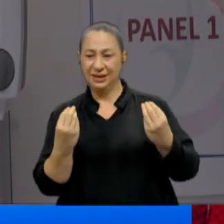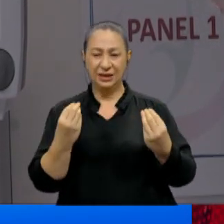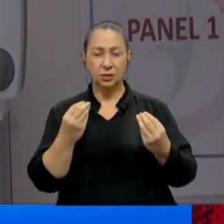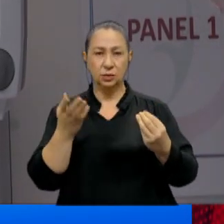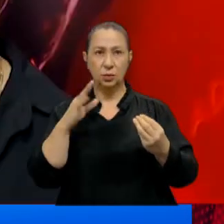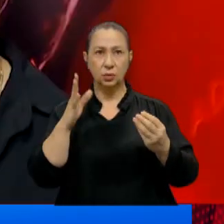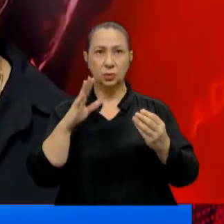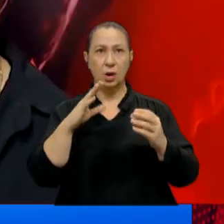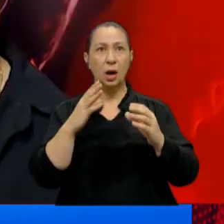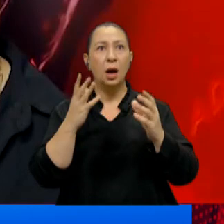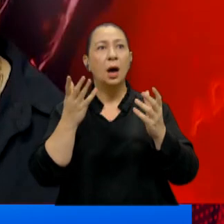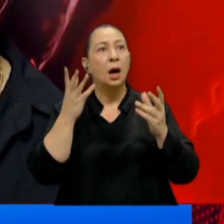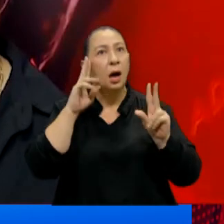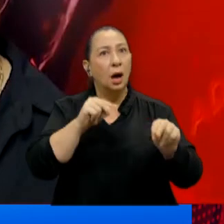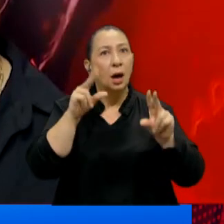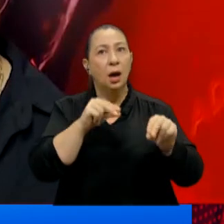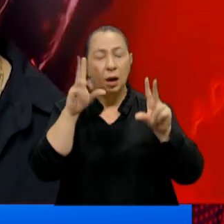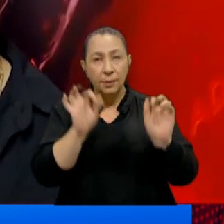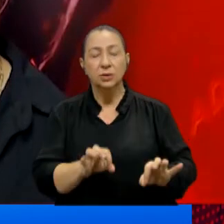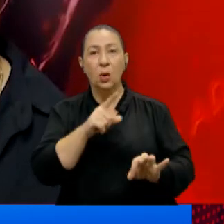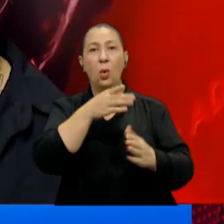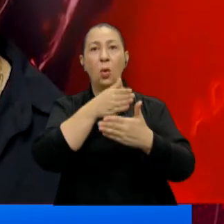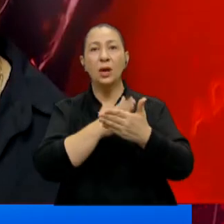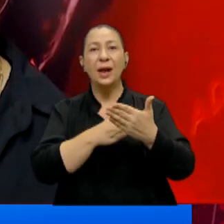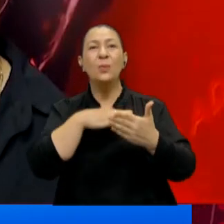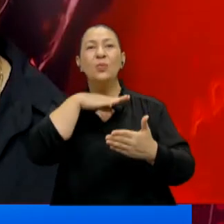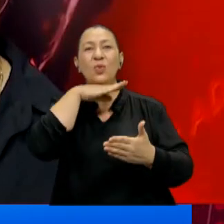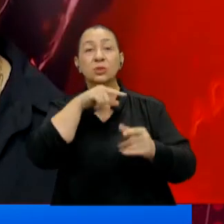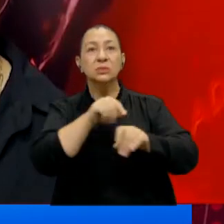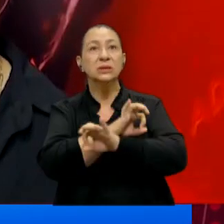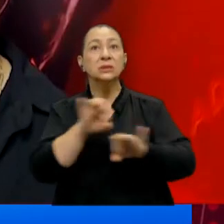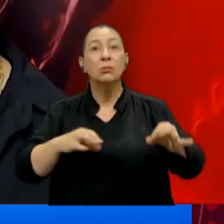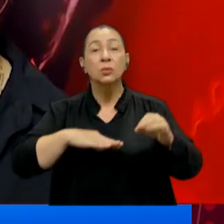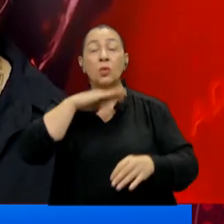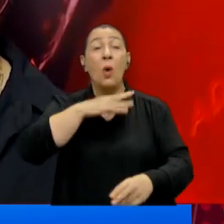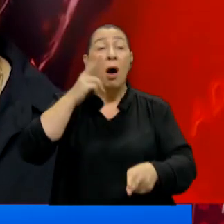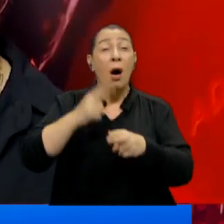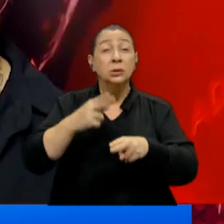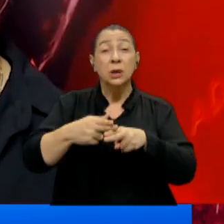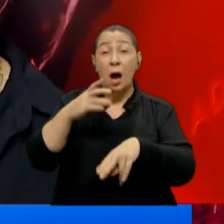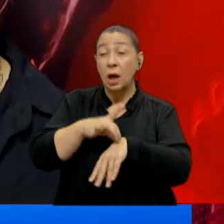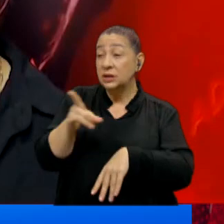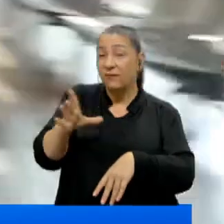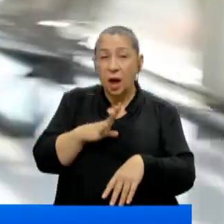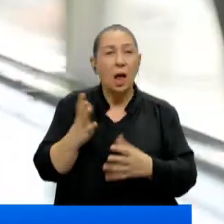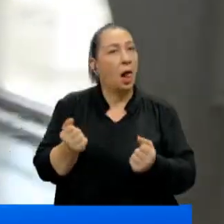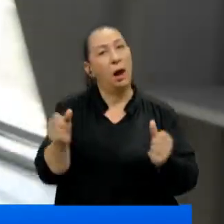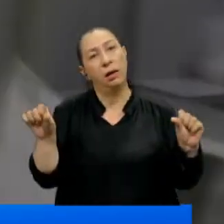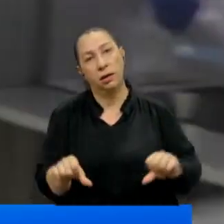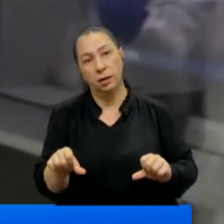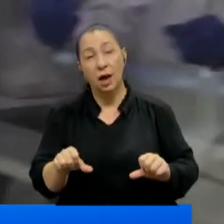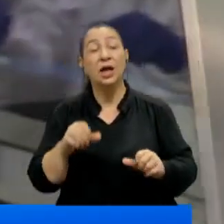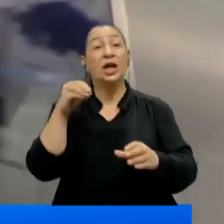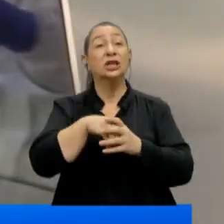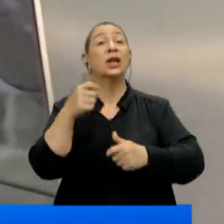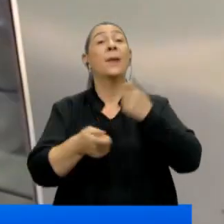bir servis açmak zorunda kaldık. Önce o yarı yarıya doluydu, şimdi tam dolu ve acilde hasta varsa alamıyoruz. İçişleri